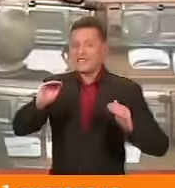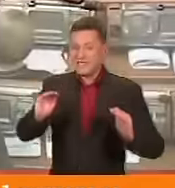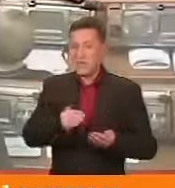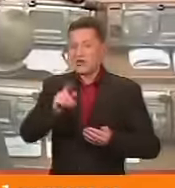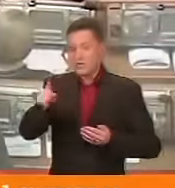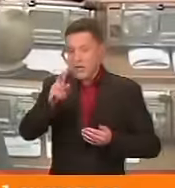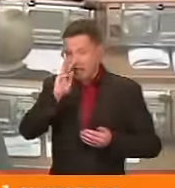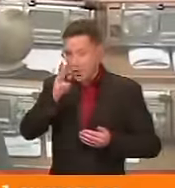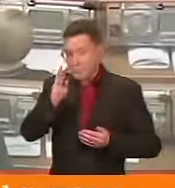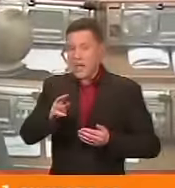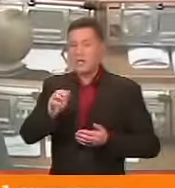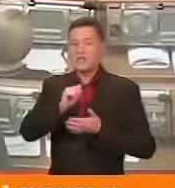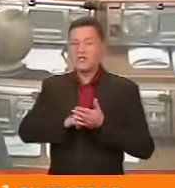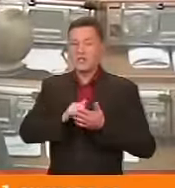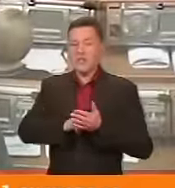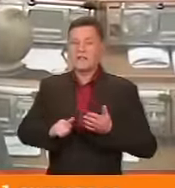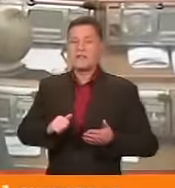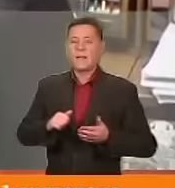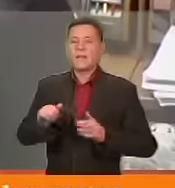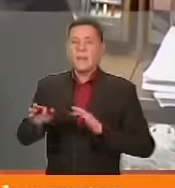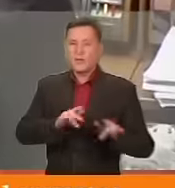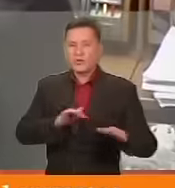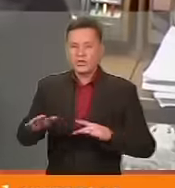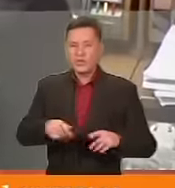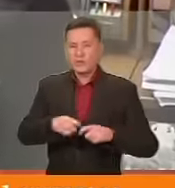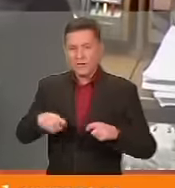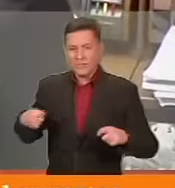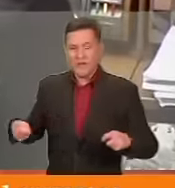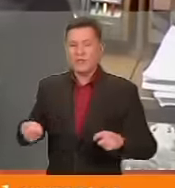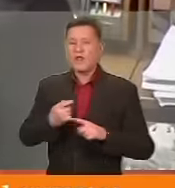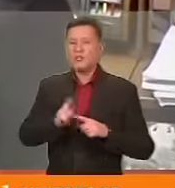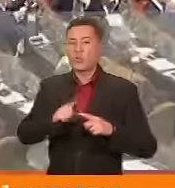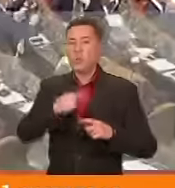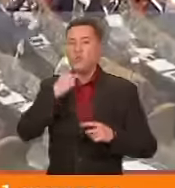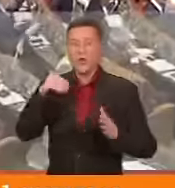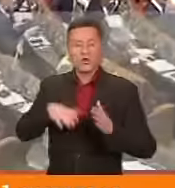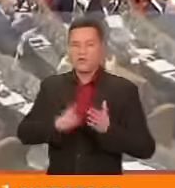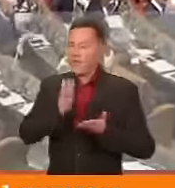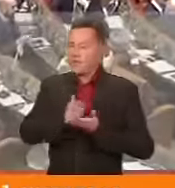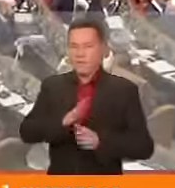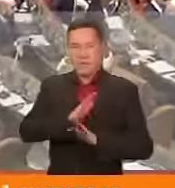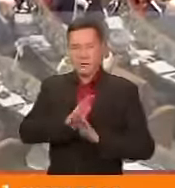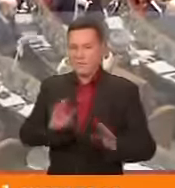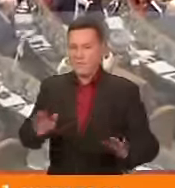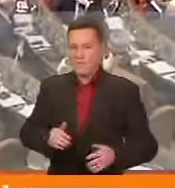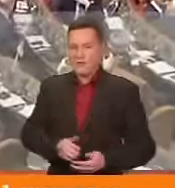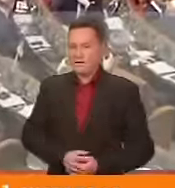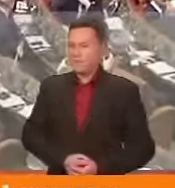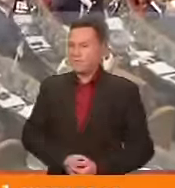Але через процедурні тонкощі цього на голосування не поставили. Яна Брензе, Олексій Жиленко, програма «Вікна СТБ».